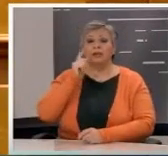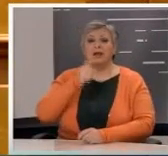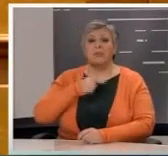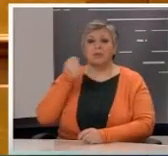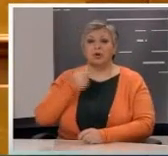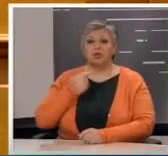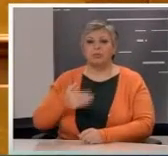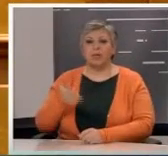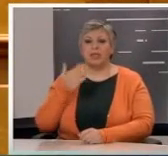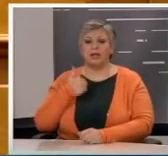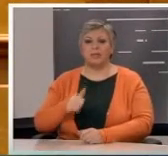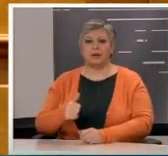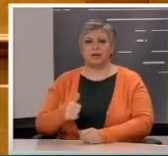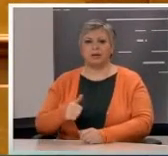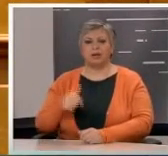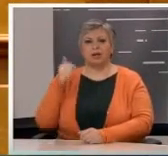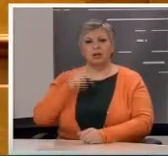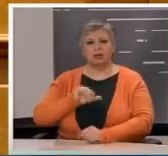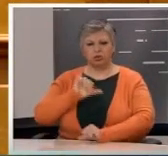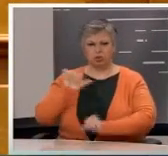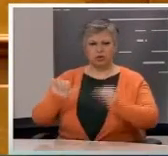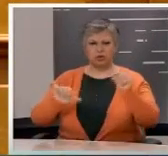άρδιν και γίνεται κάτι διαφορετικό.